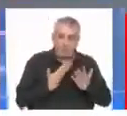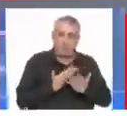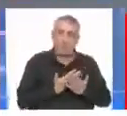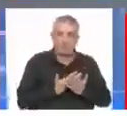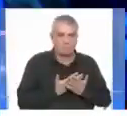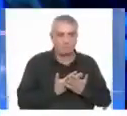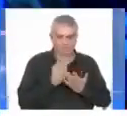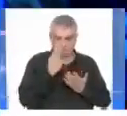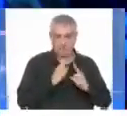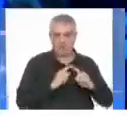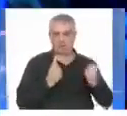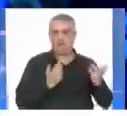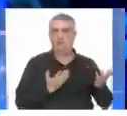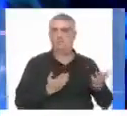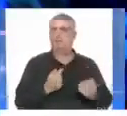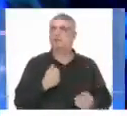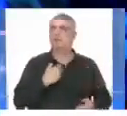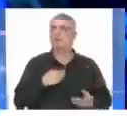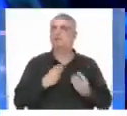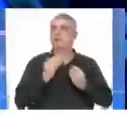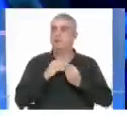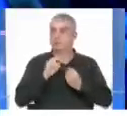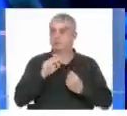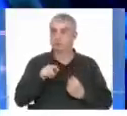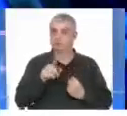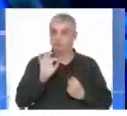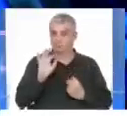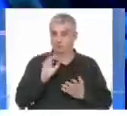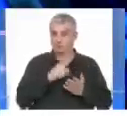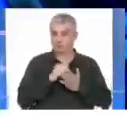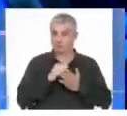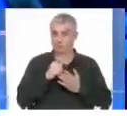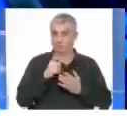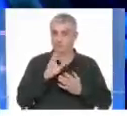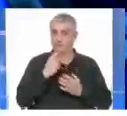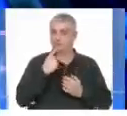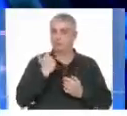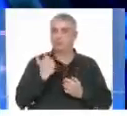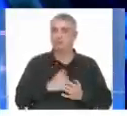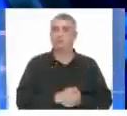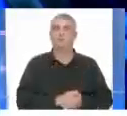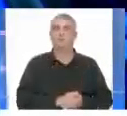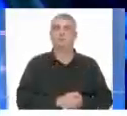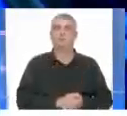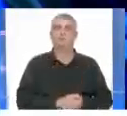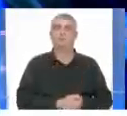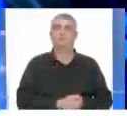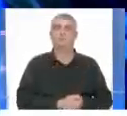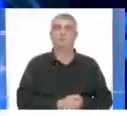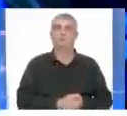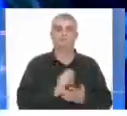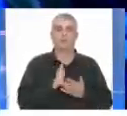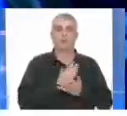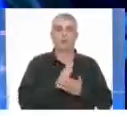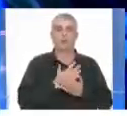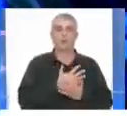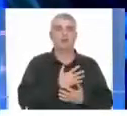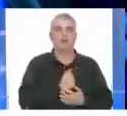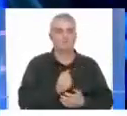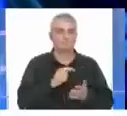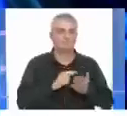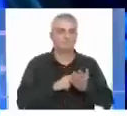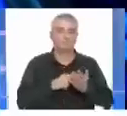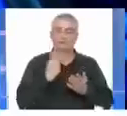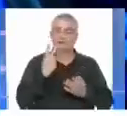התמונה נראית אחרת לגמרי. כן, אני רק רוצה להוסיף בנושא הזה של המשך לדבריו של משה. כן, ההחלטה האמיצה, בגלל